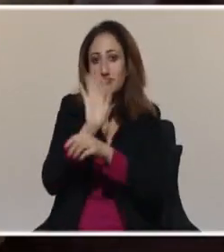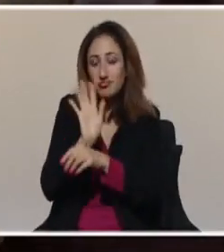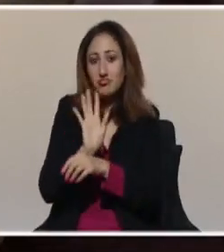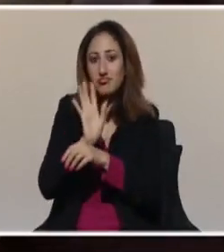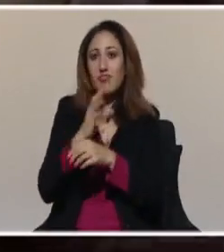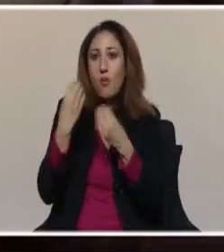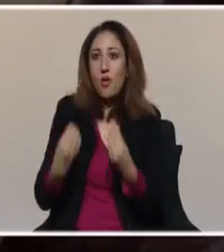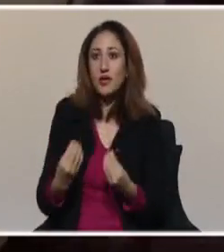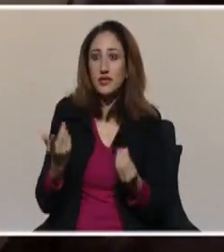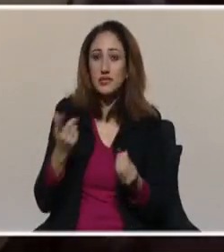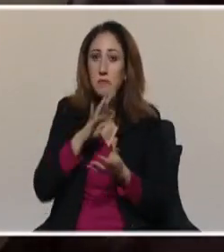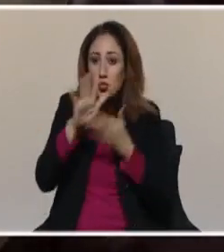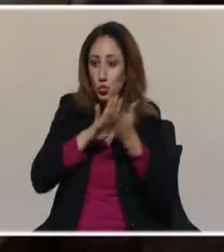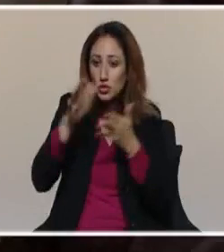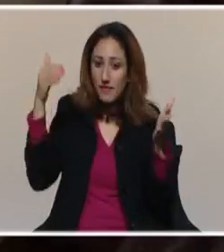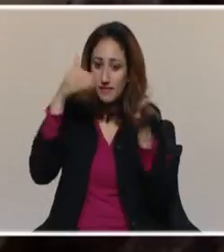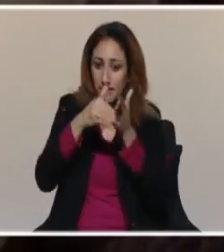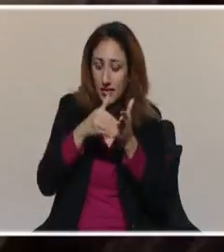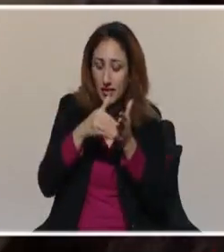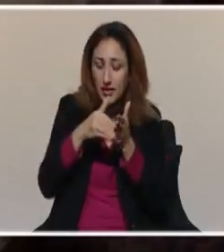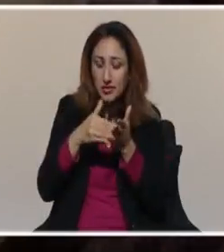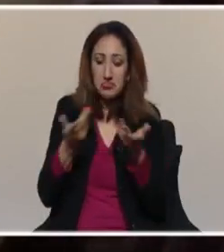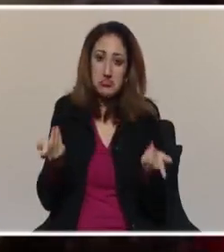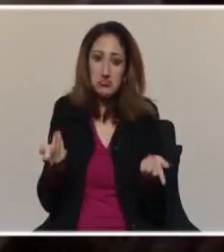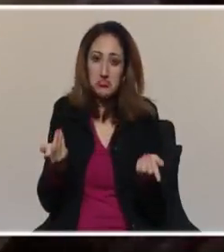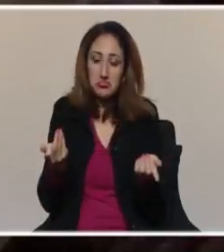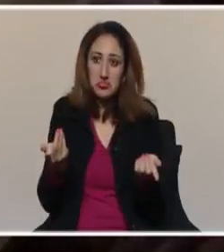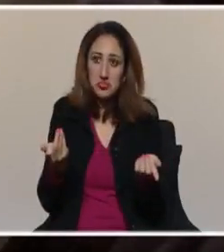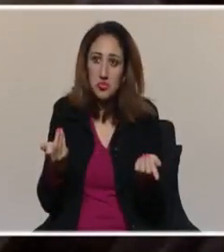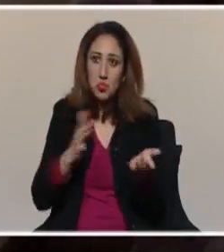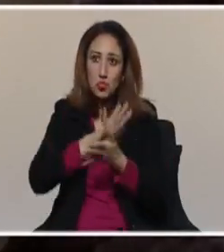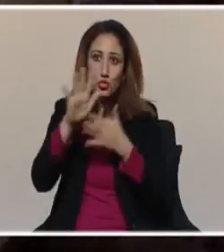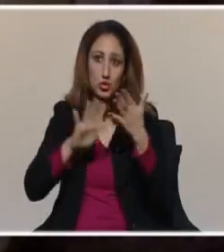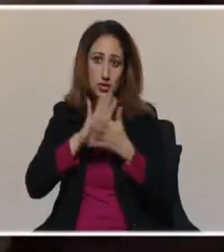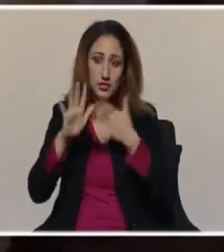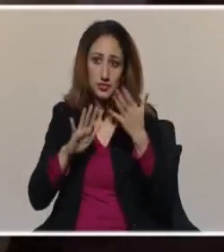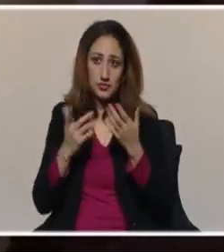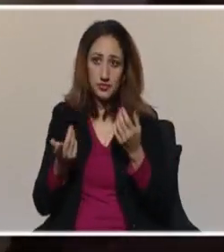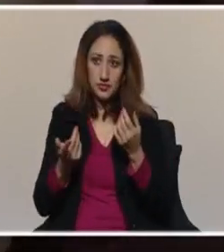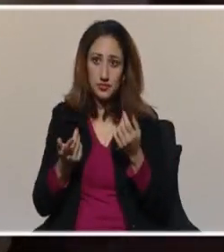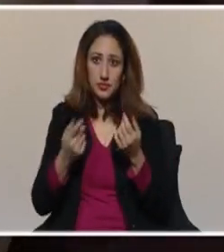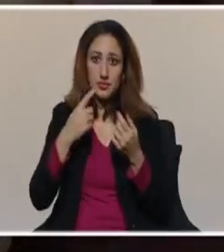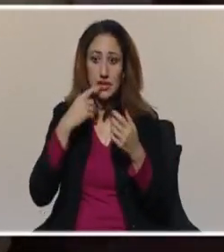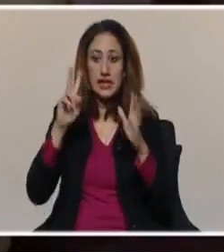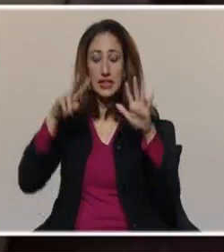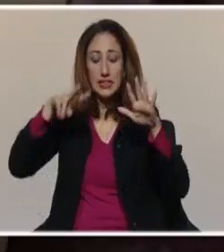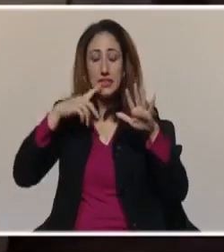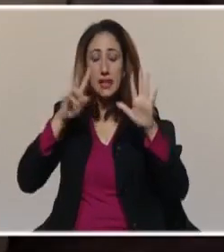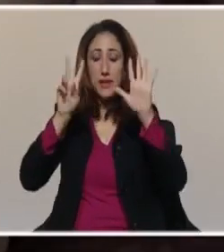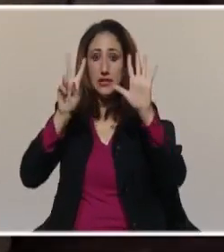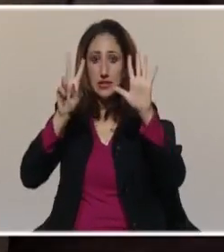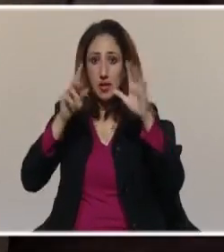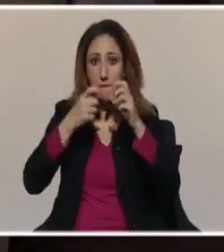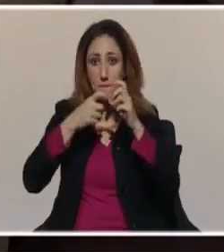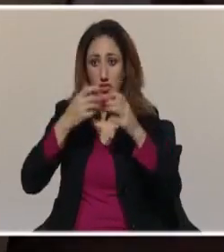عليه؟ ايه اللي خلاها ينقلب مثلا الموضوع راسا على عقب؟ هل من بعد 7 سنوات؟ يعني هي ما جددتش البطاقه